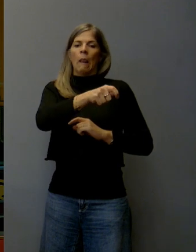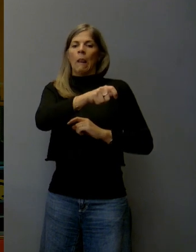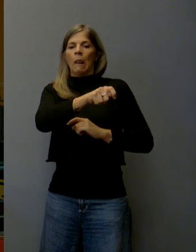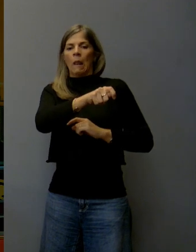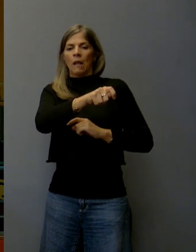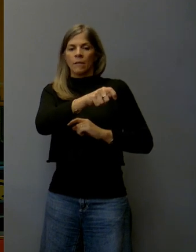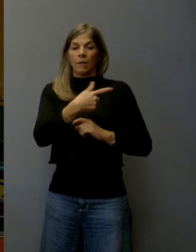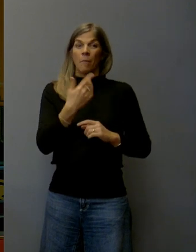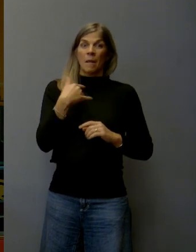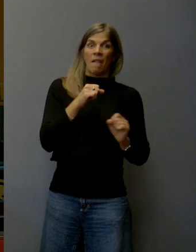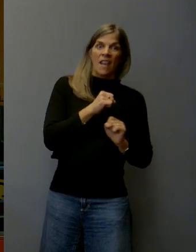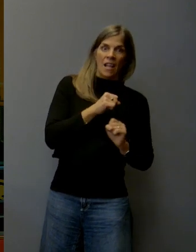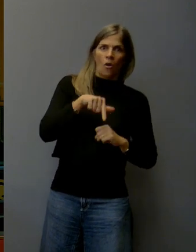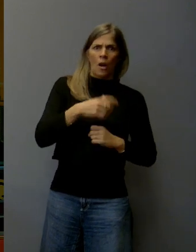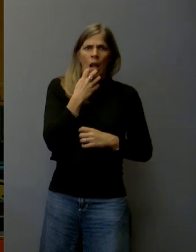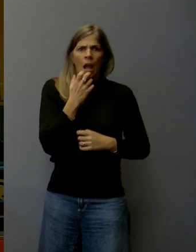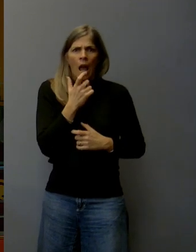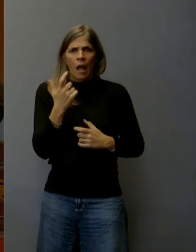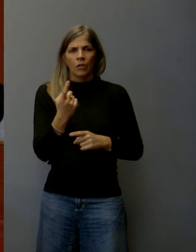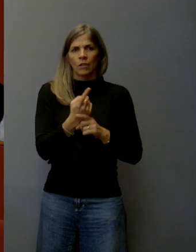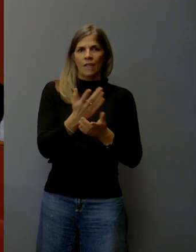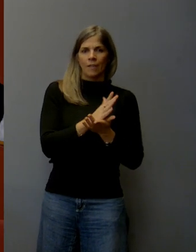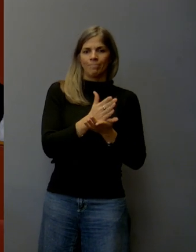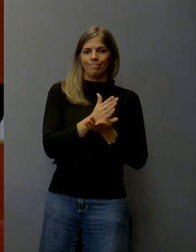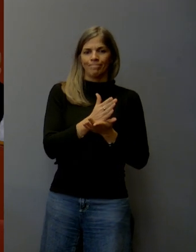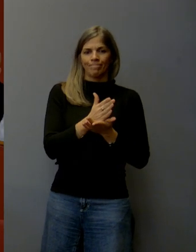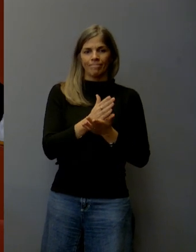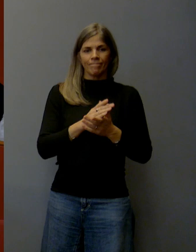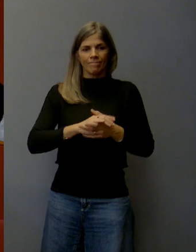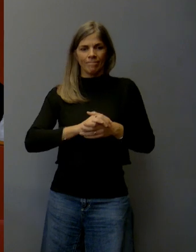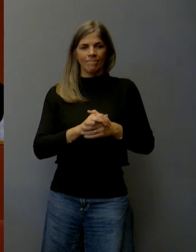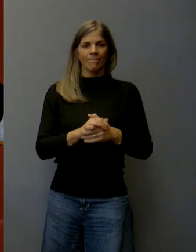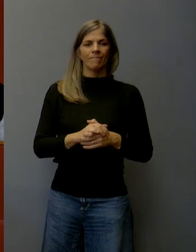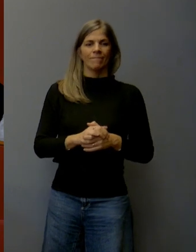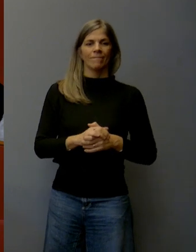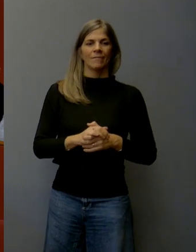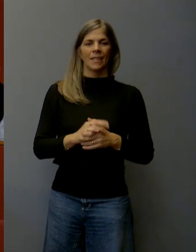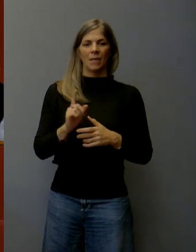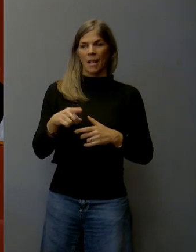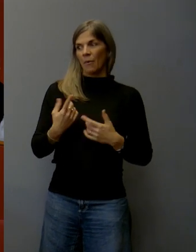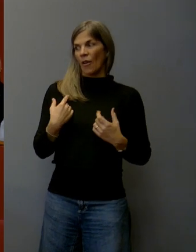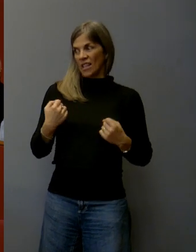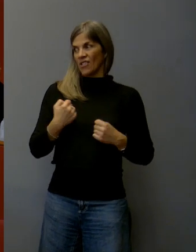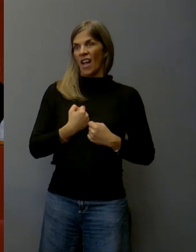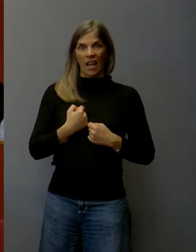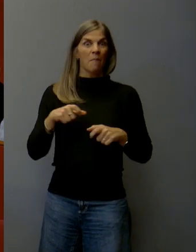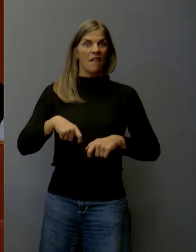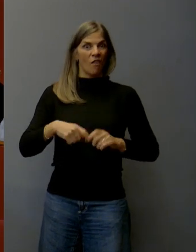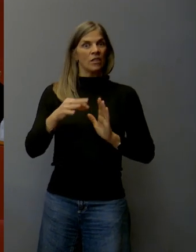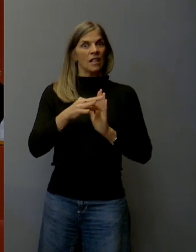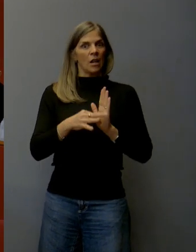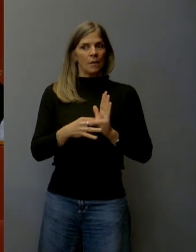fra il troppo freddo e il troppo caldo perché poi protocollo il protocollo purtroppo impone di la